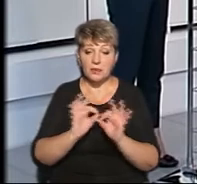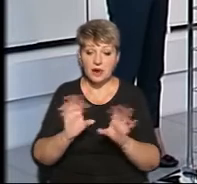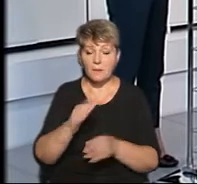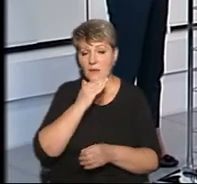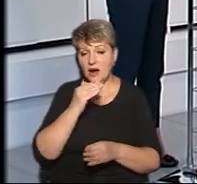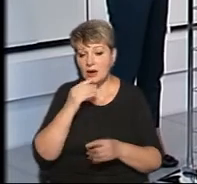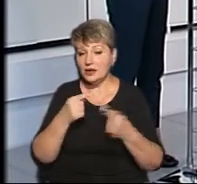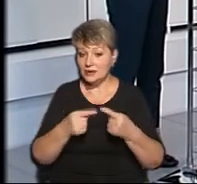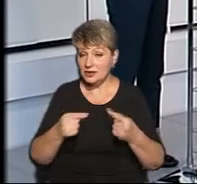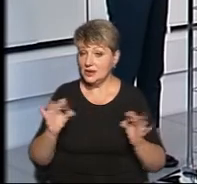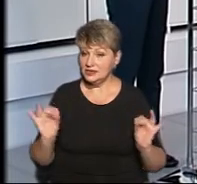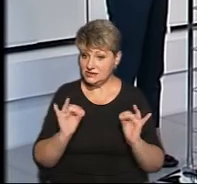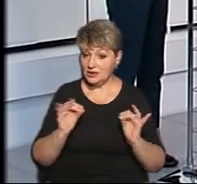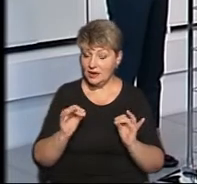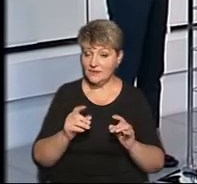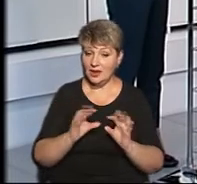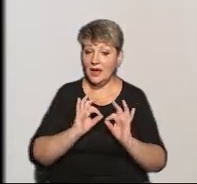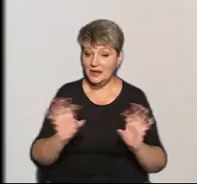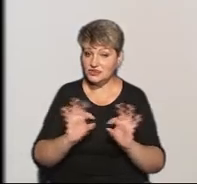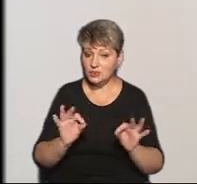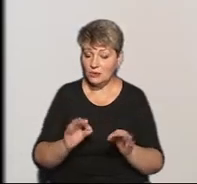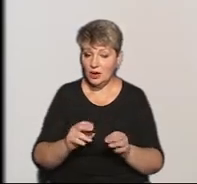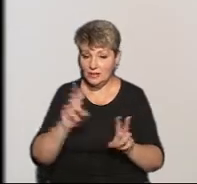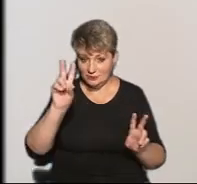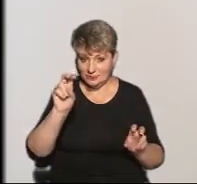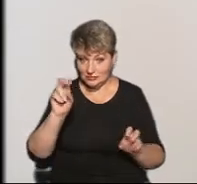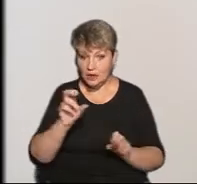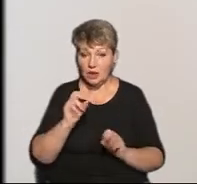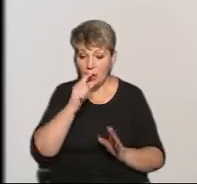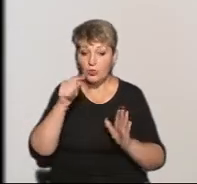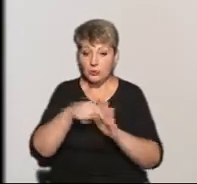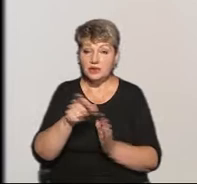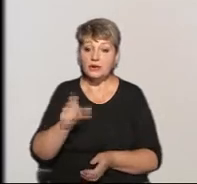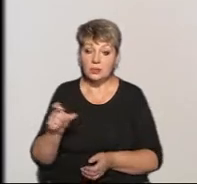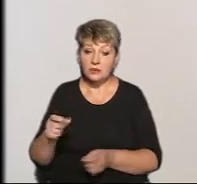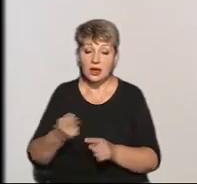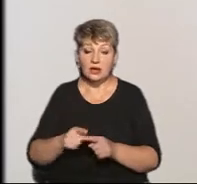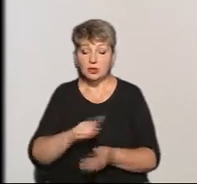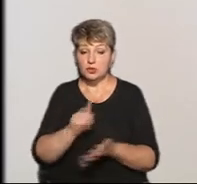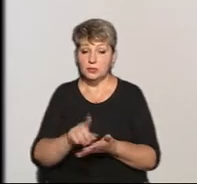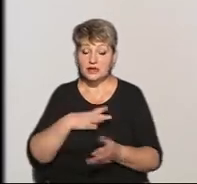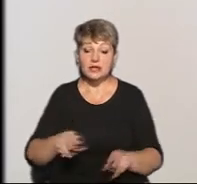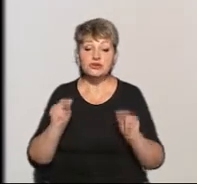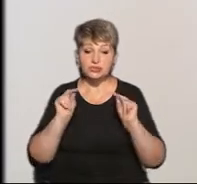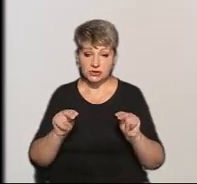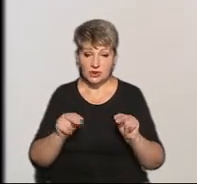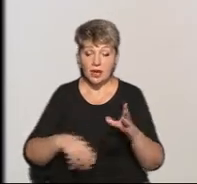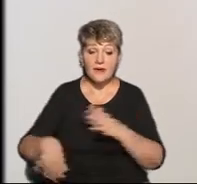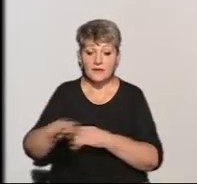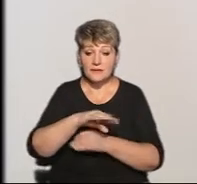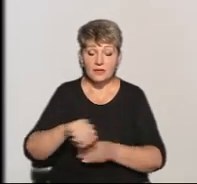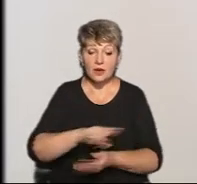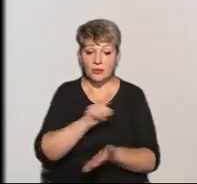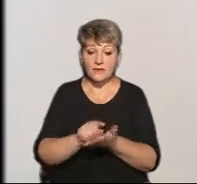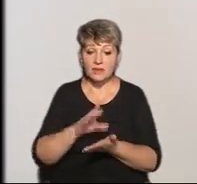багато різних цікавих історій, цікавих в лапках, як попадають туди ці люди. Тому цей процес повинен бути прозорим, всі повинні бути